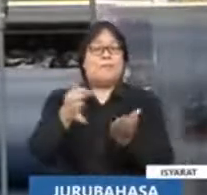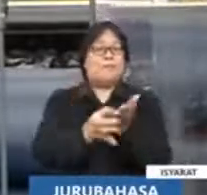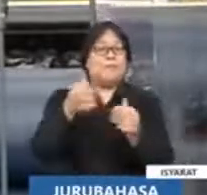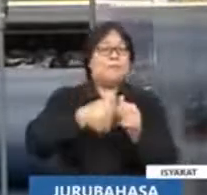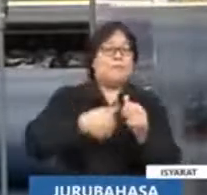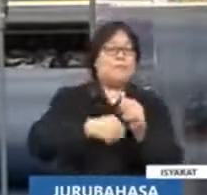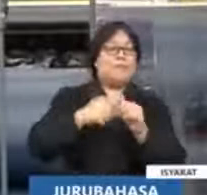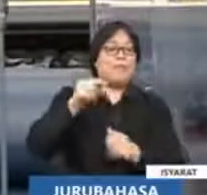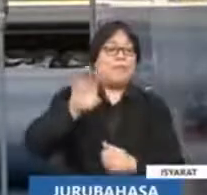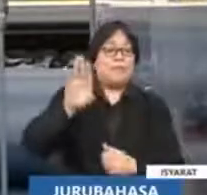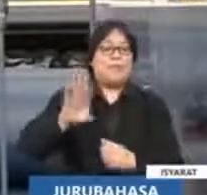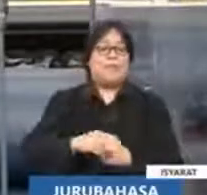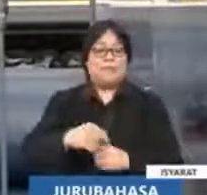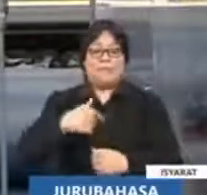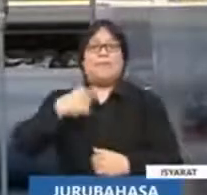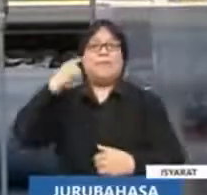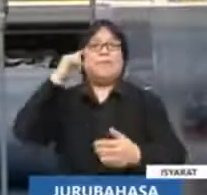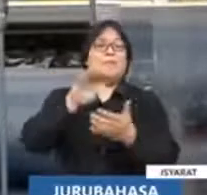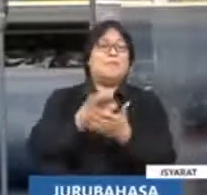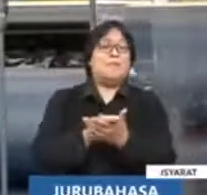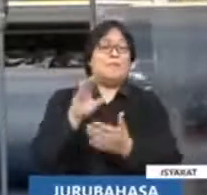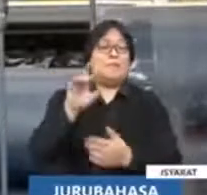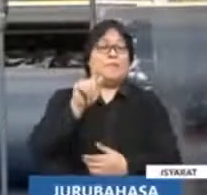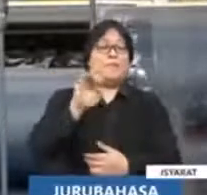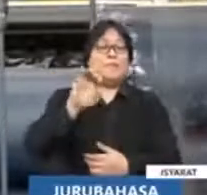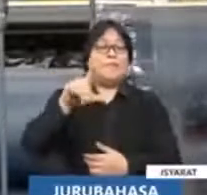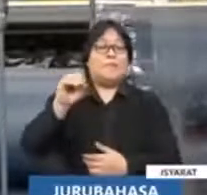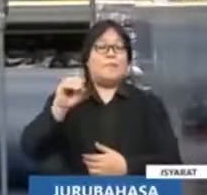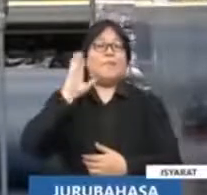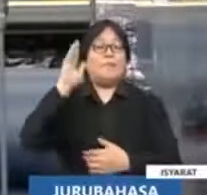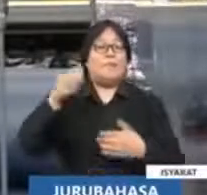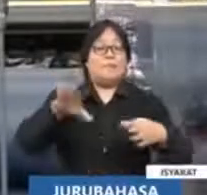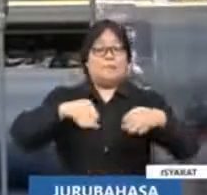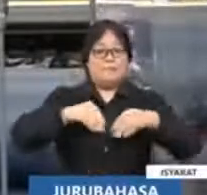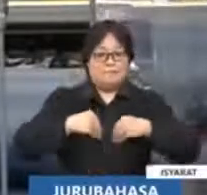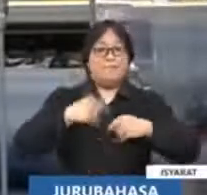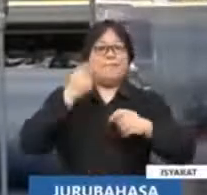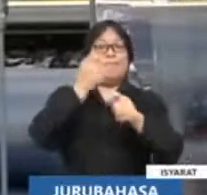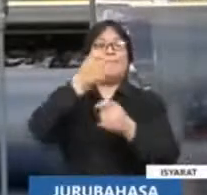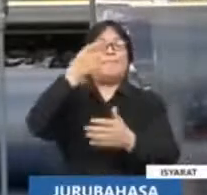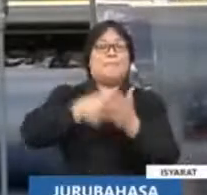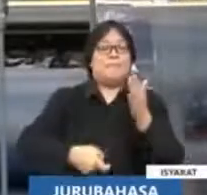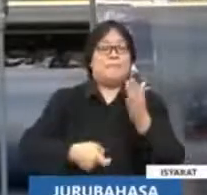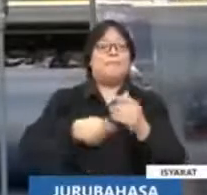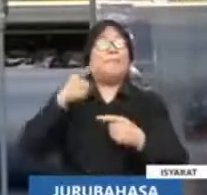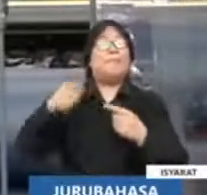bagi setiap gigabyte. Oleh itu, saya percaya syarikat telekomunikasi akan menyambut baik penetapan harga